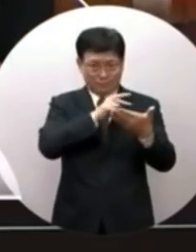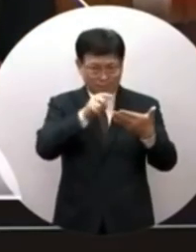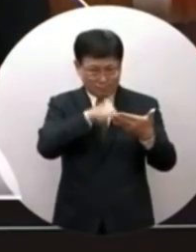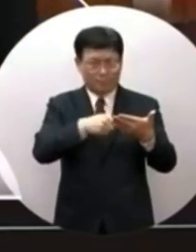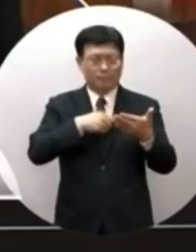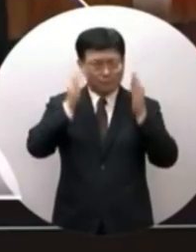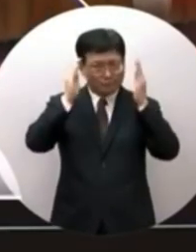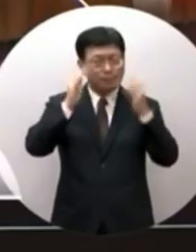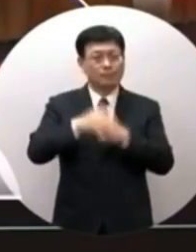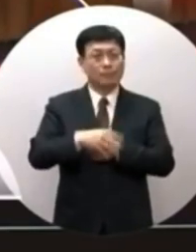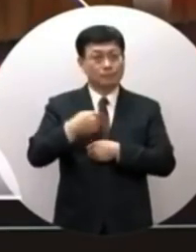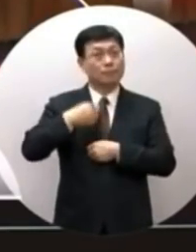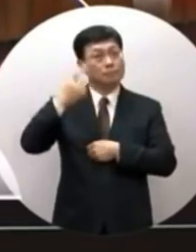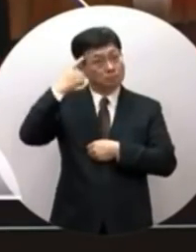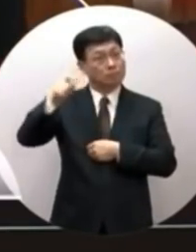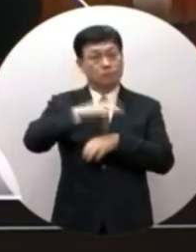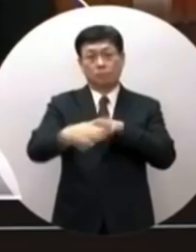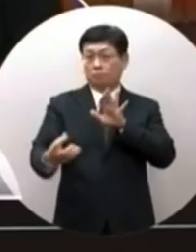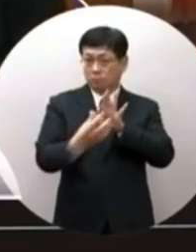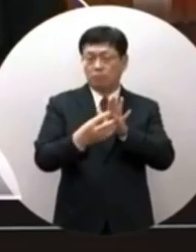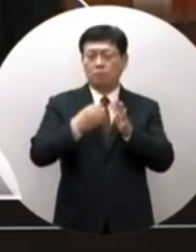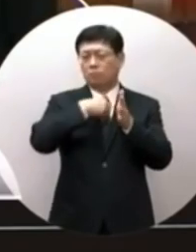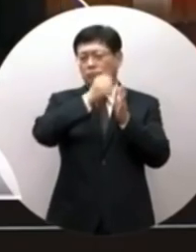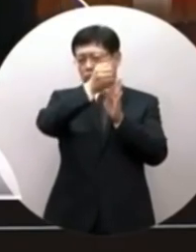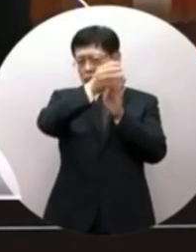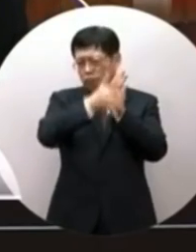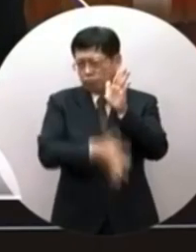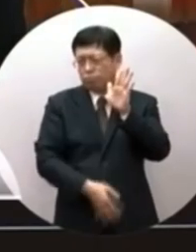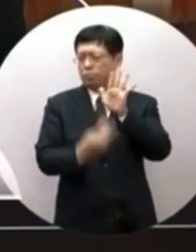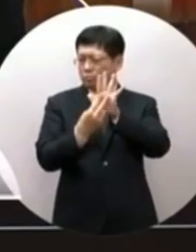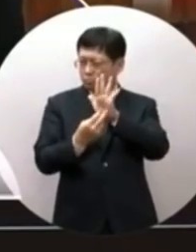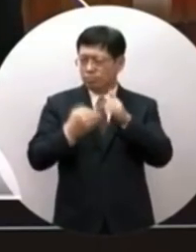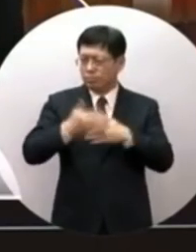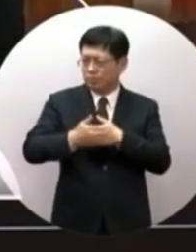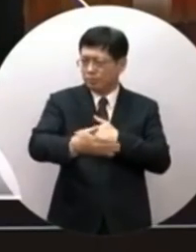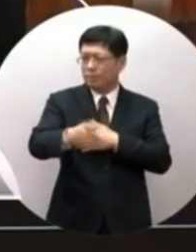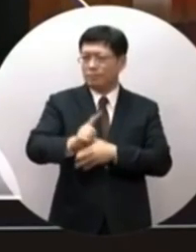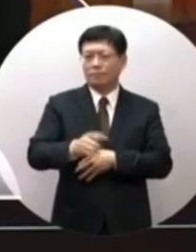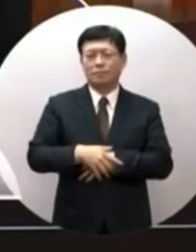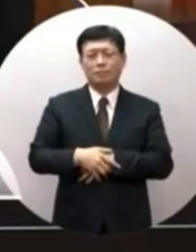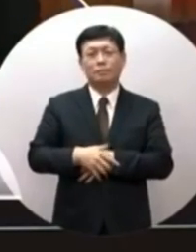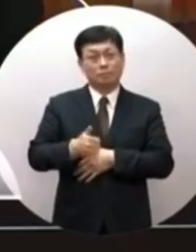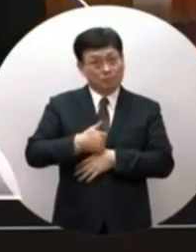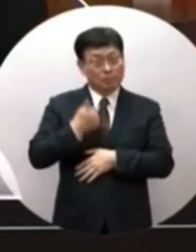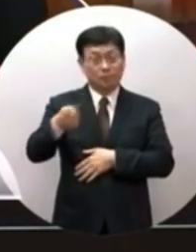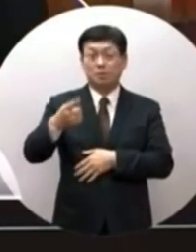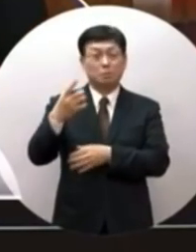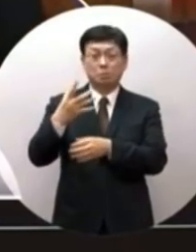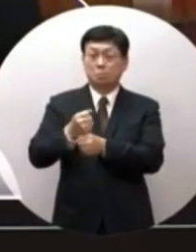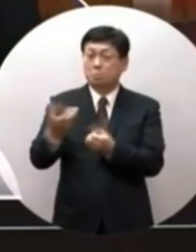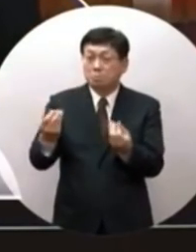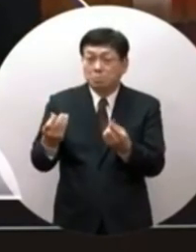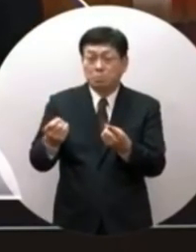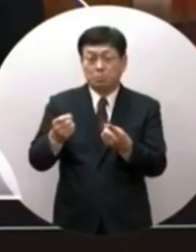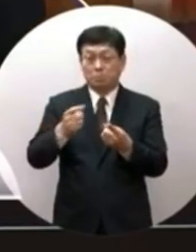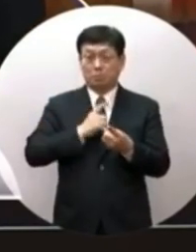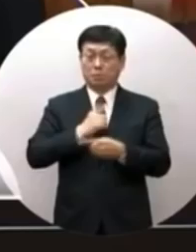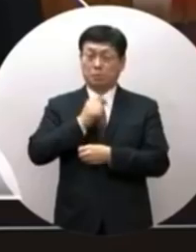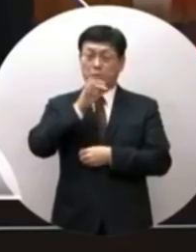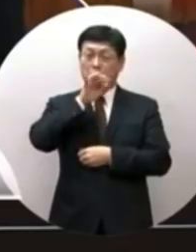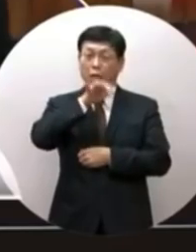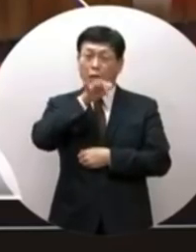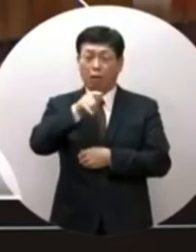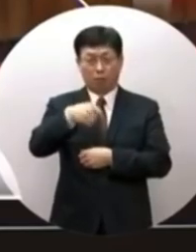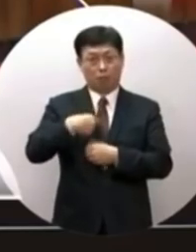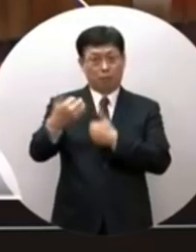章，我明年会铺出来，我从头到尾推动的经过，无做代志的，讲有出自己出的，